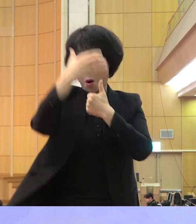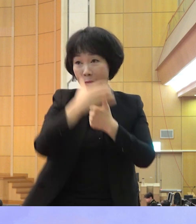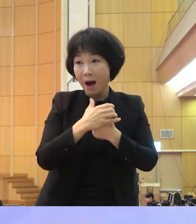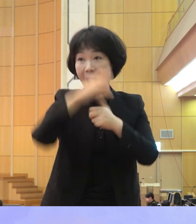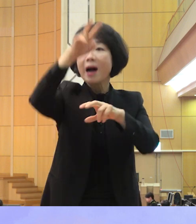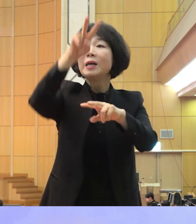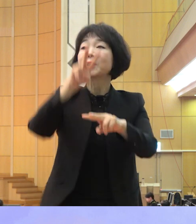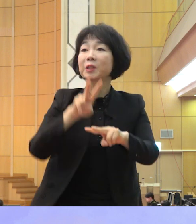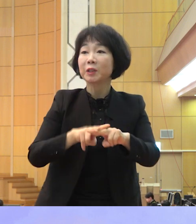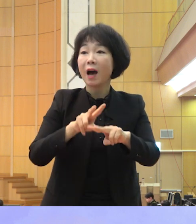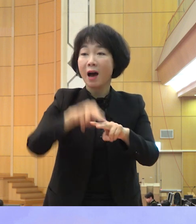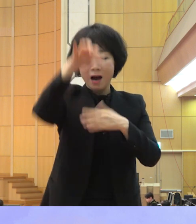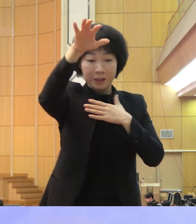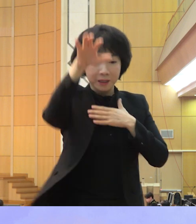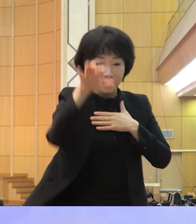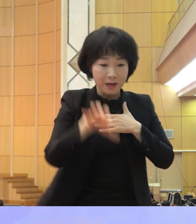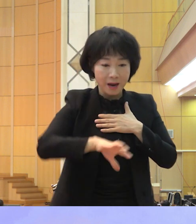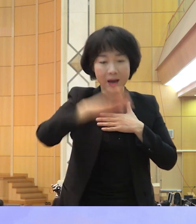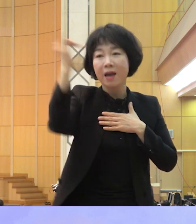기도하면서 너 맡은